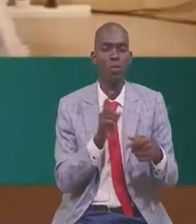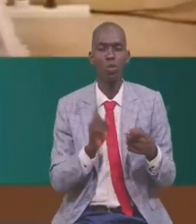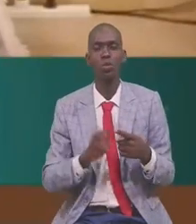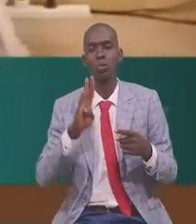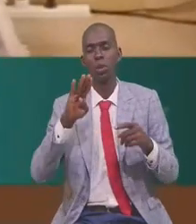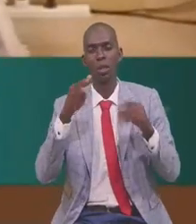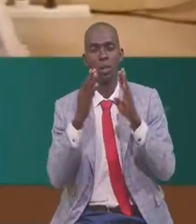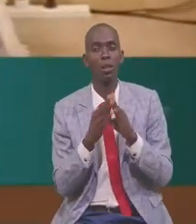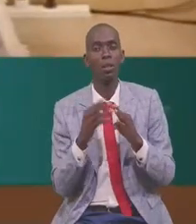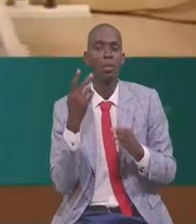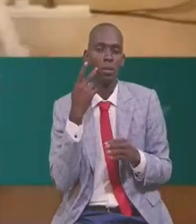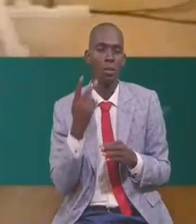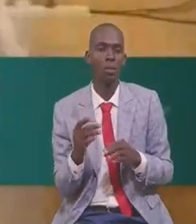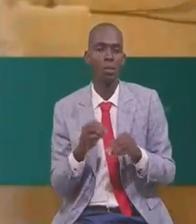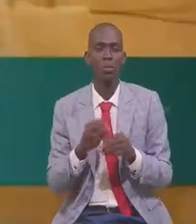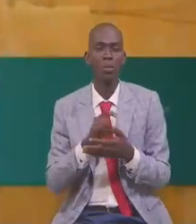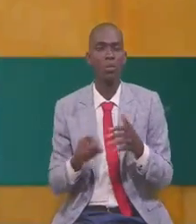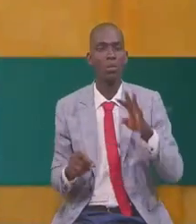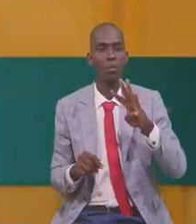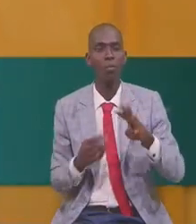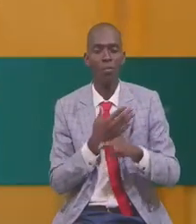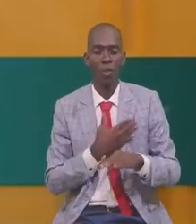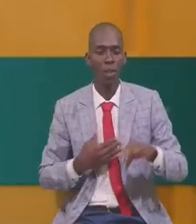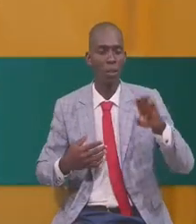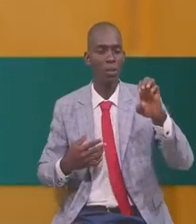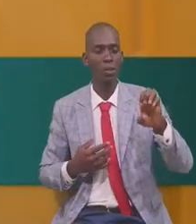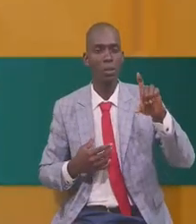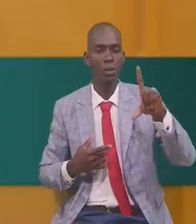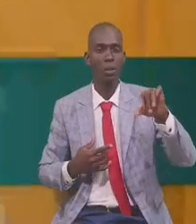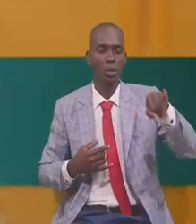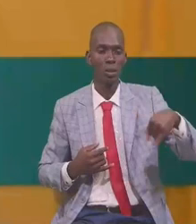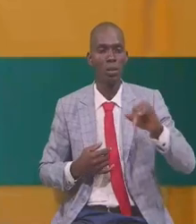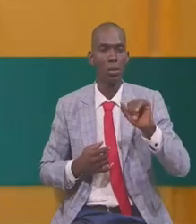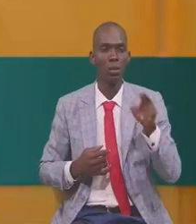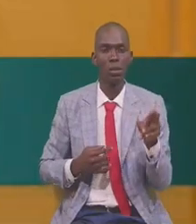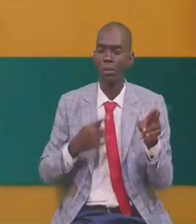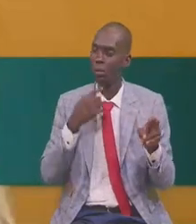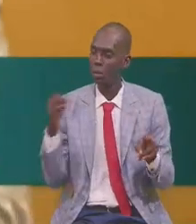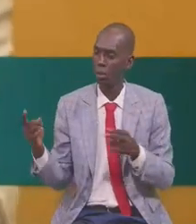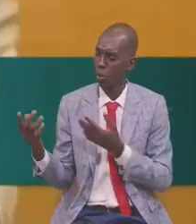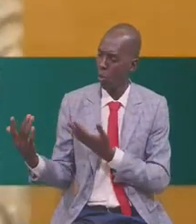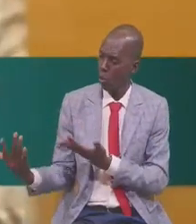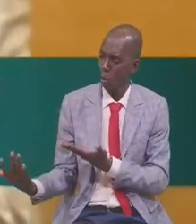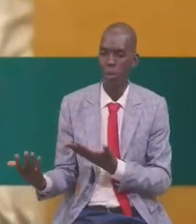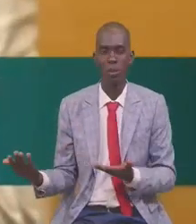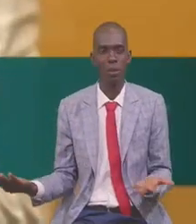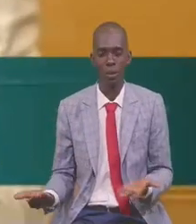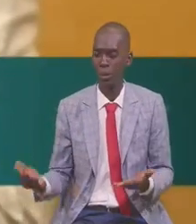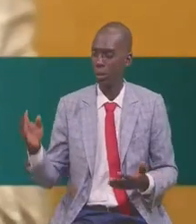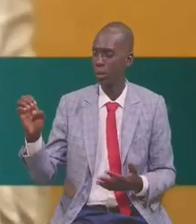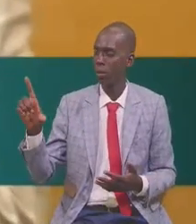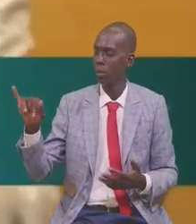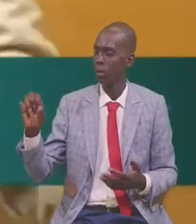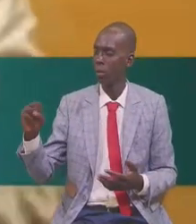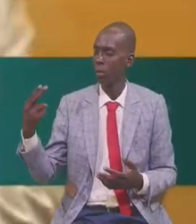Verset 4. Élie lui dit, Élisée, reste ici, je te prie, car l'Éternel m'envoie